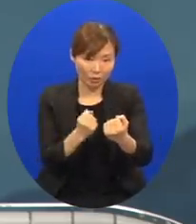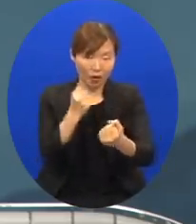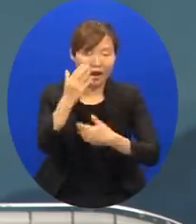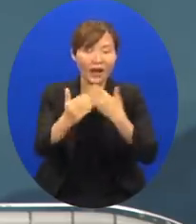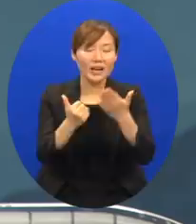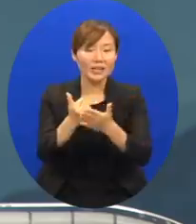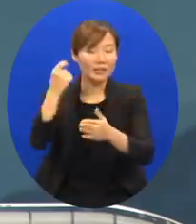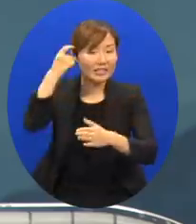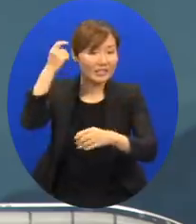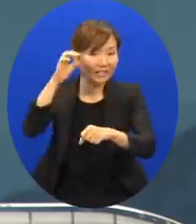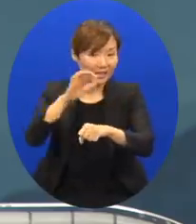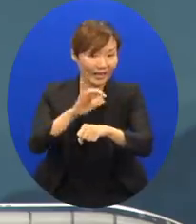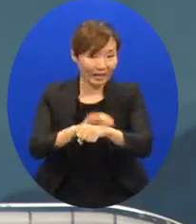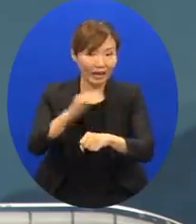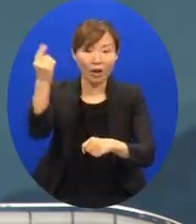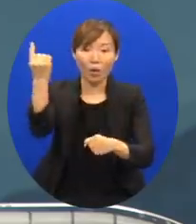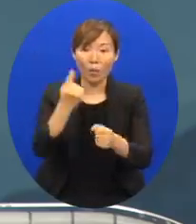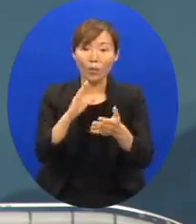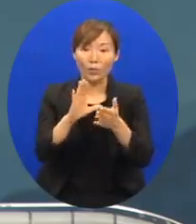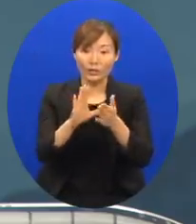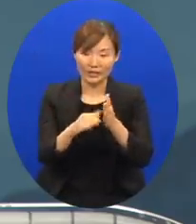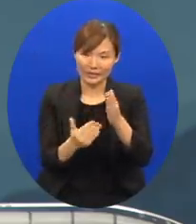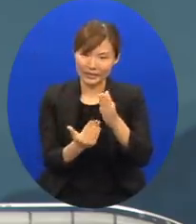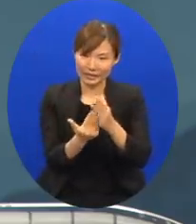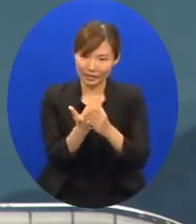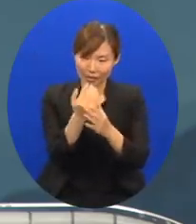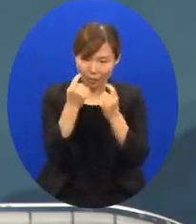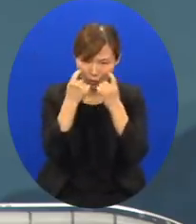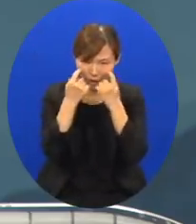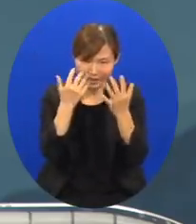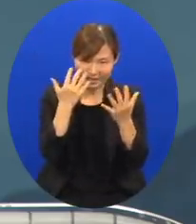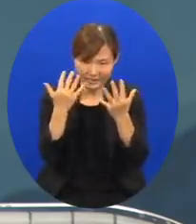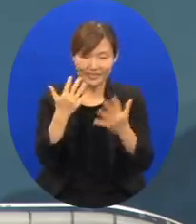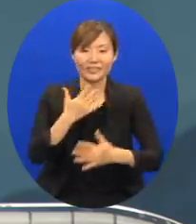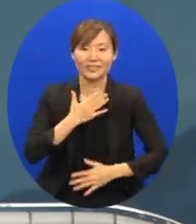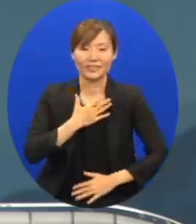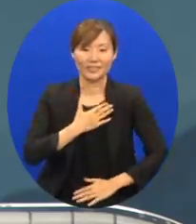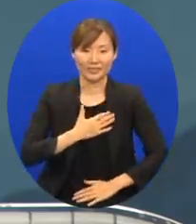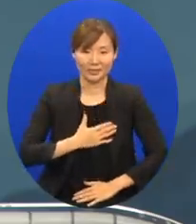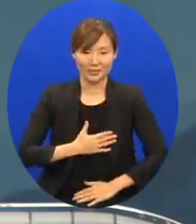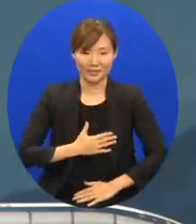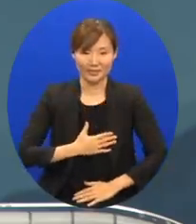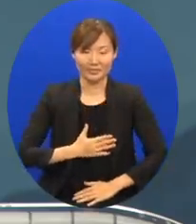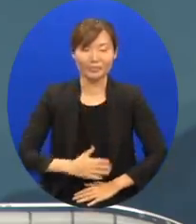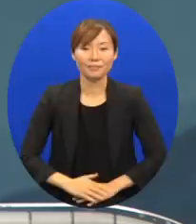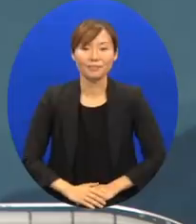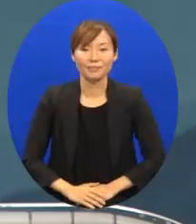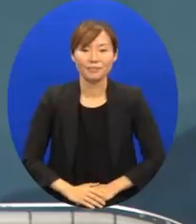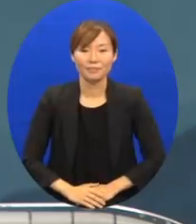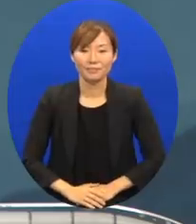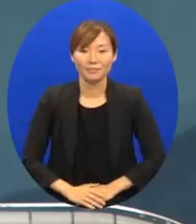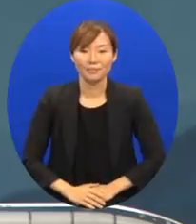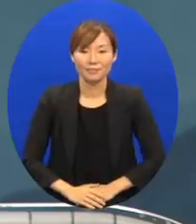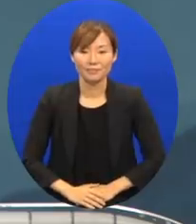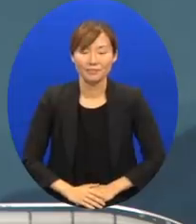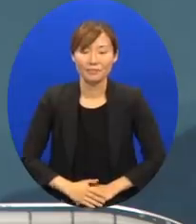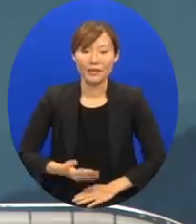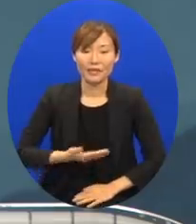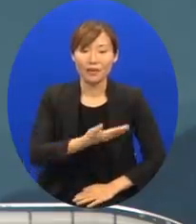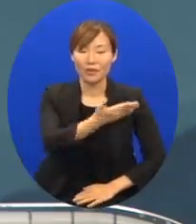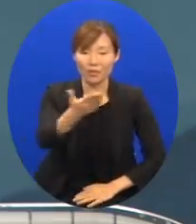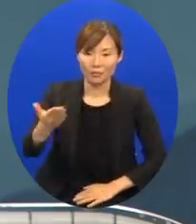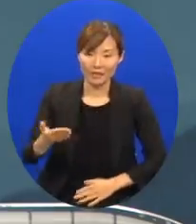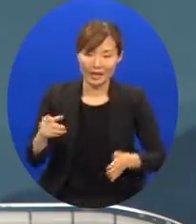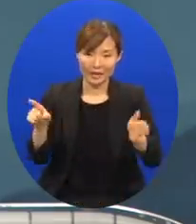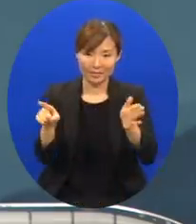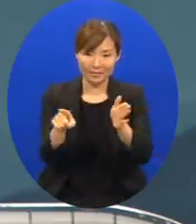지혜가 임할 때 생긴다는 것은 분명히 알았습니다 5절에 그것은 여러분의 믿음이